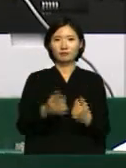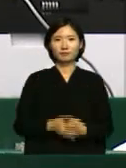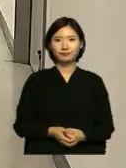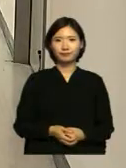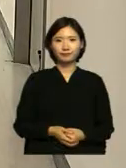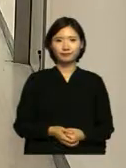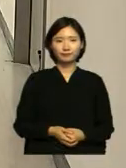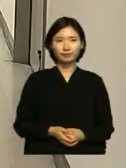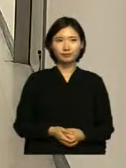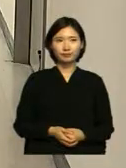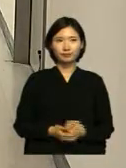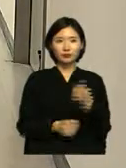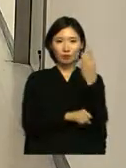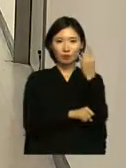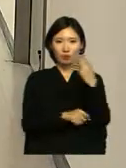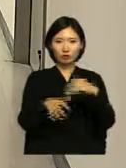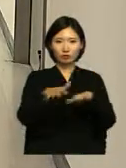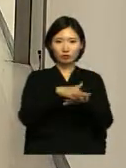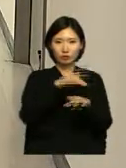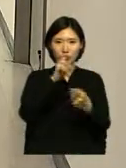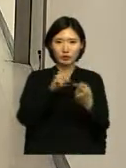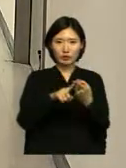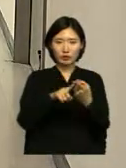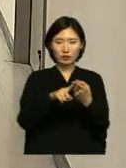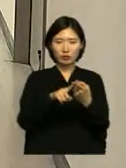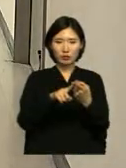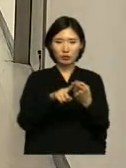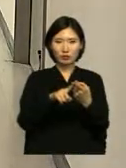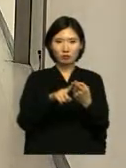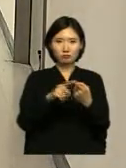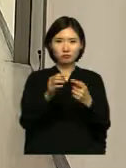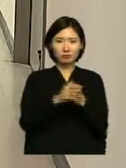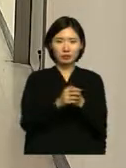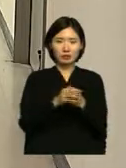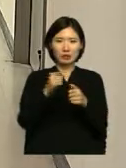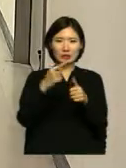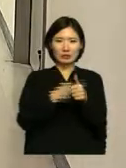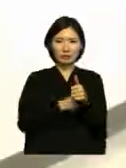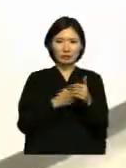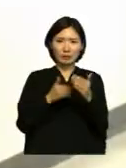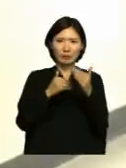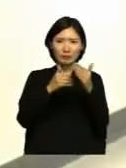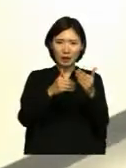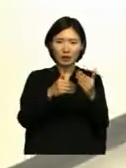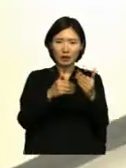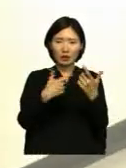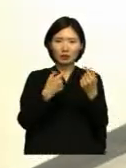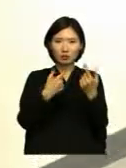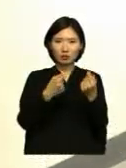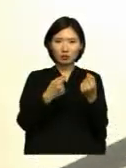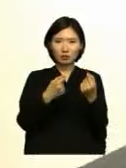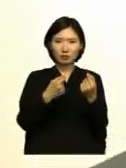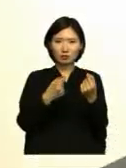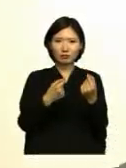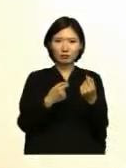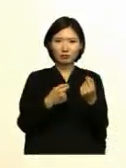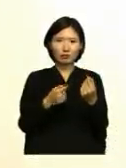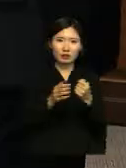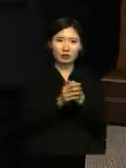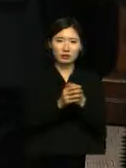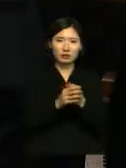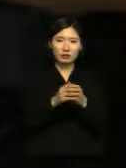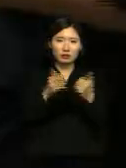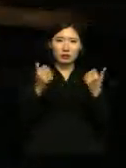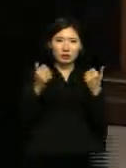듭니다. 원내 구성을 두고 마치 통과 의례처럼 매번 파행을 거듭하고 있는 의정부 시의회.